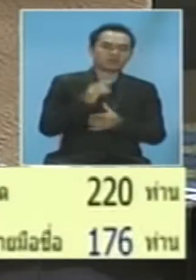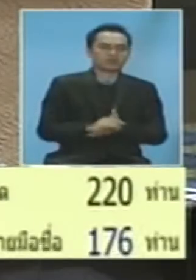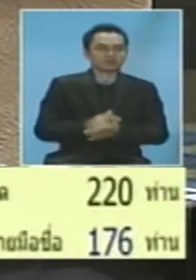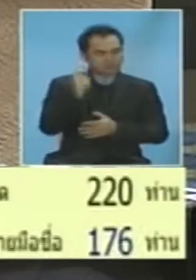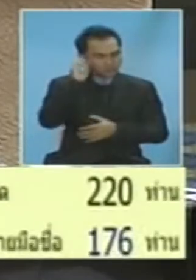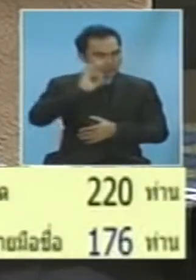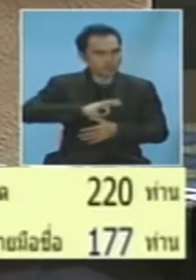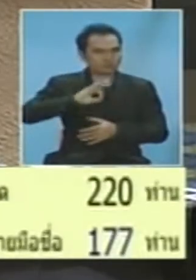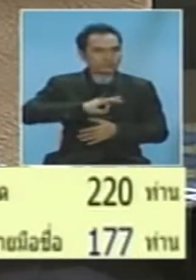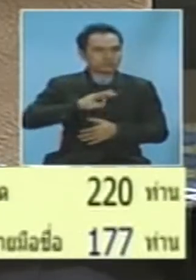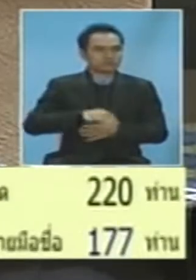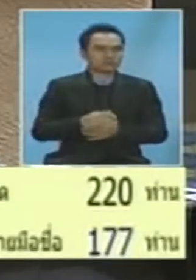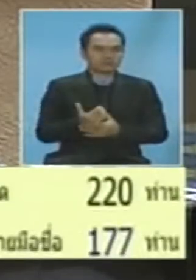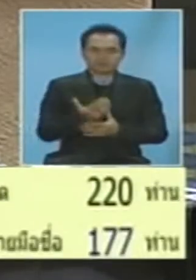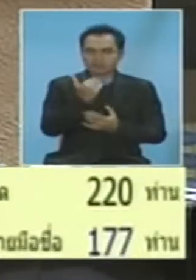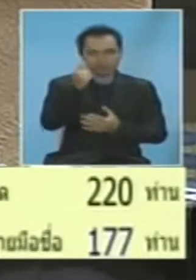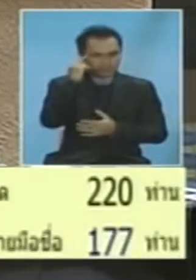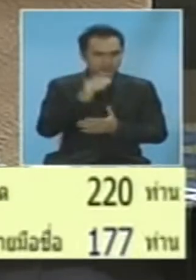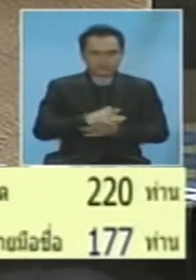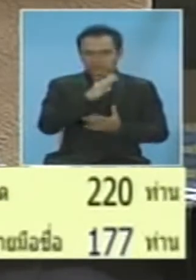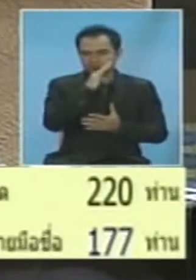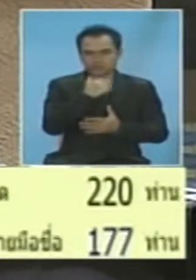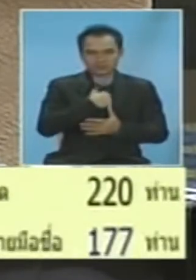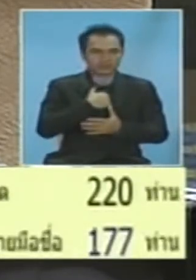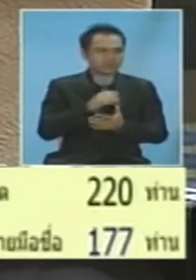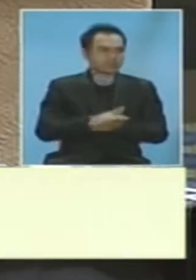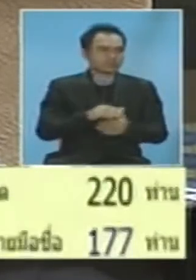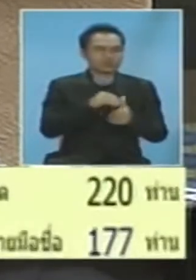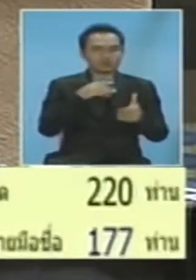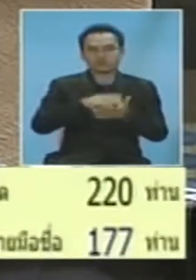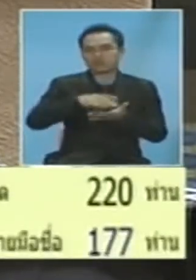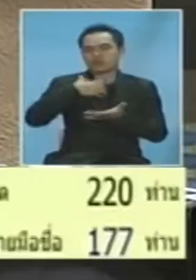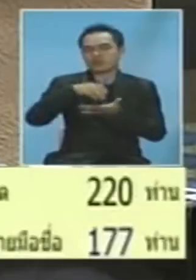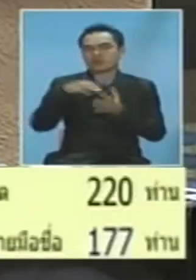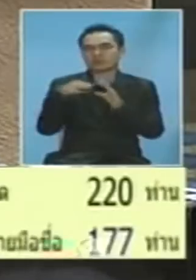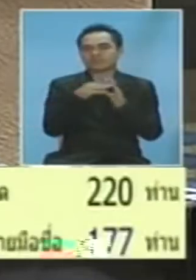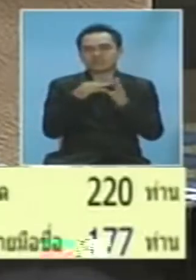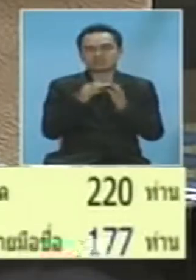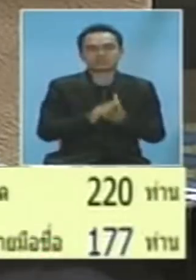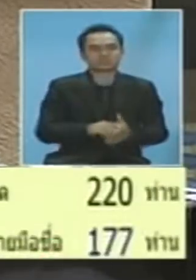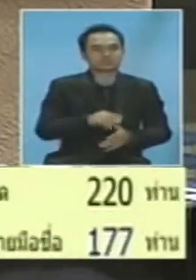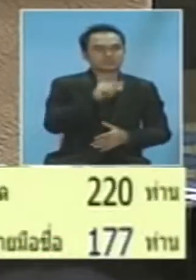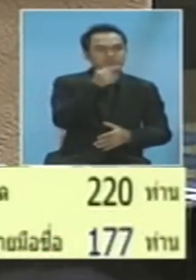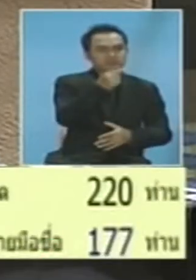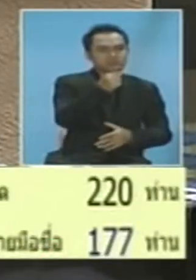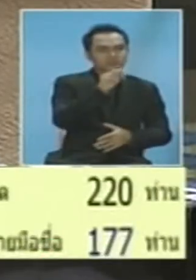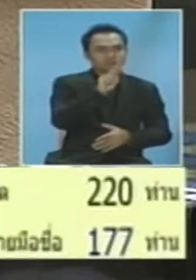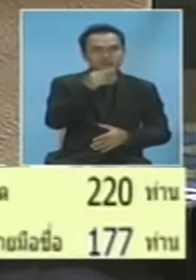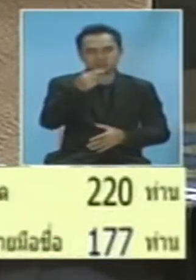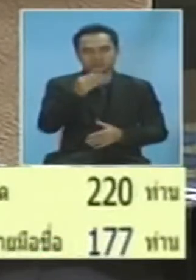ปกิริยาต่างๆนานาว่าถ้าผมทำนำเรื่องที่เกี่ยวกับ G2G ห